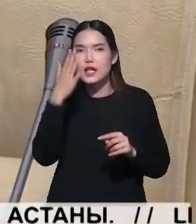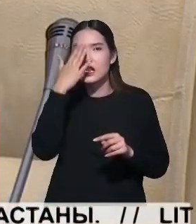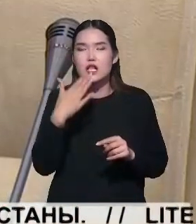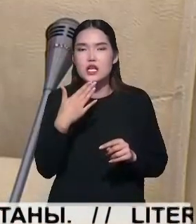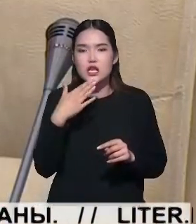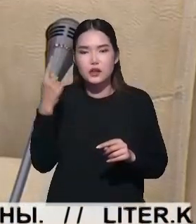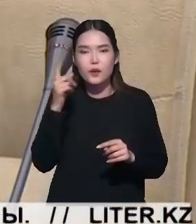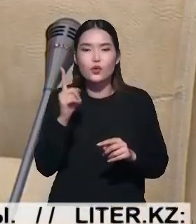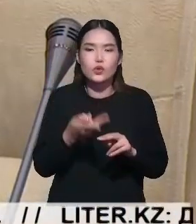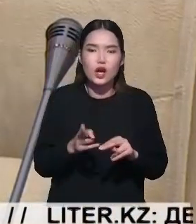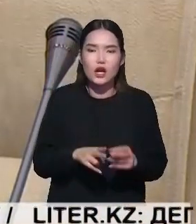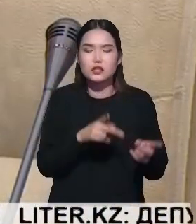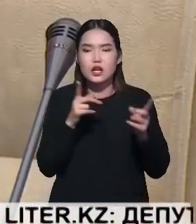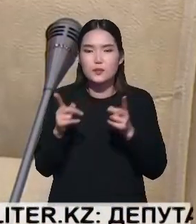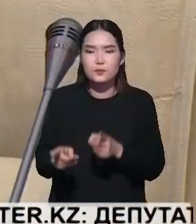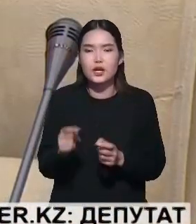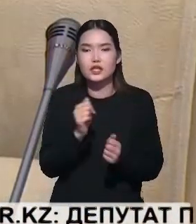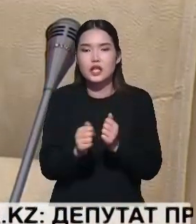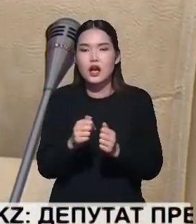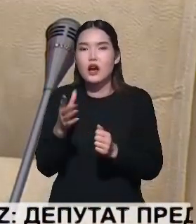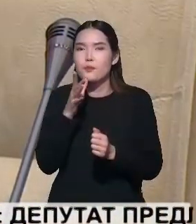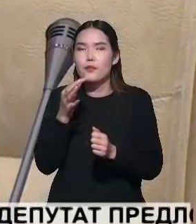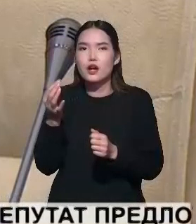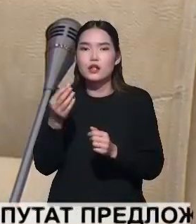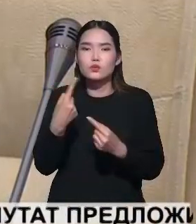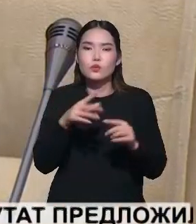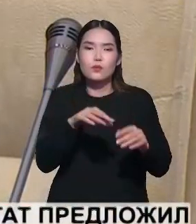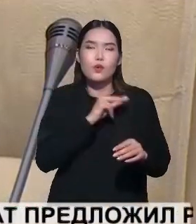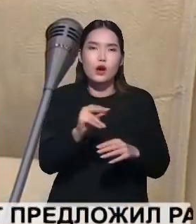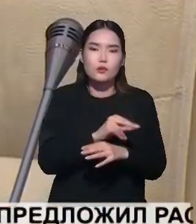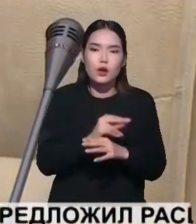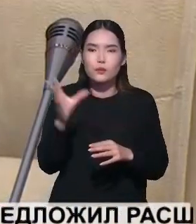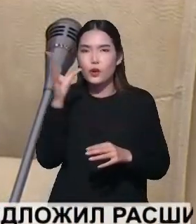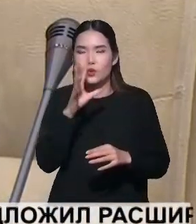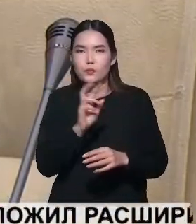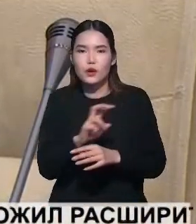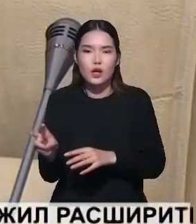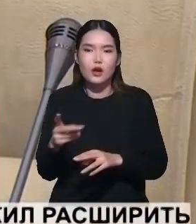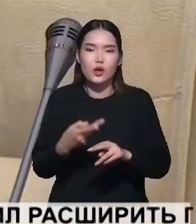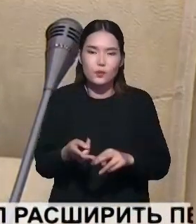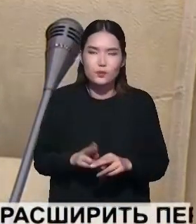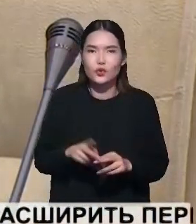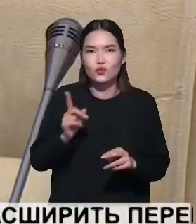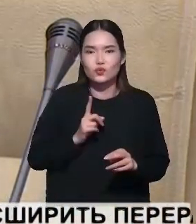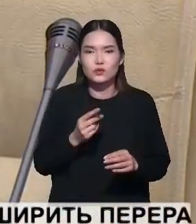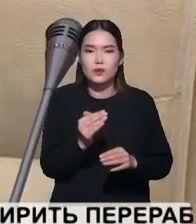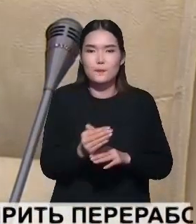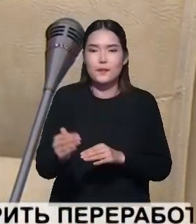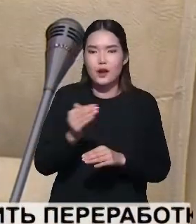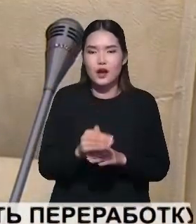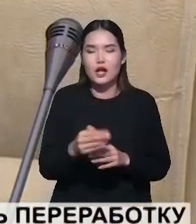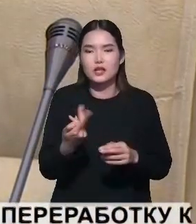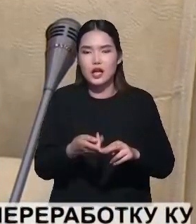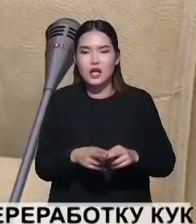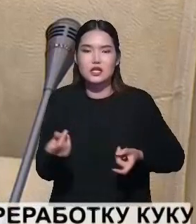Подрядчик обязуется, допустим, в течение 2 дней закончить объем работ, но он иногда не успевает, поэтому это влияет на курсирование поездов. То есть это связано